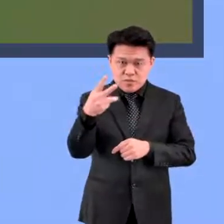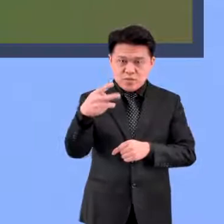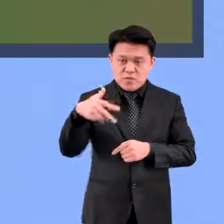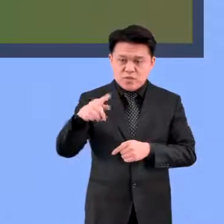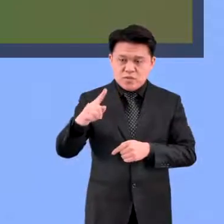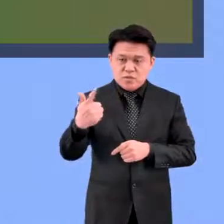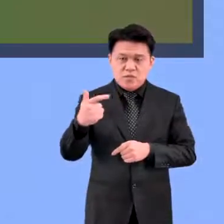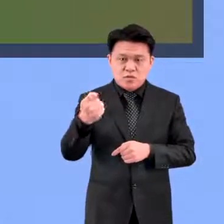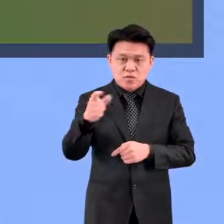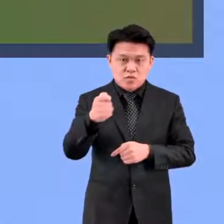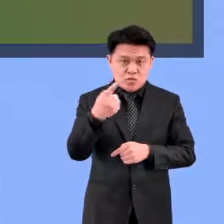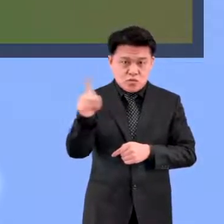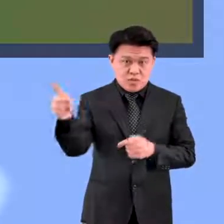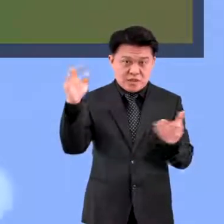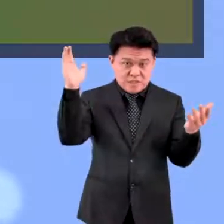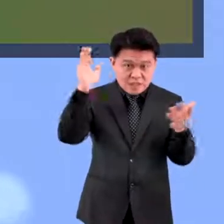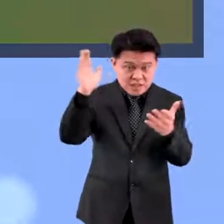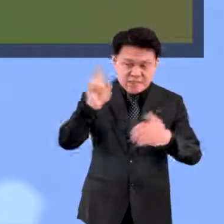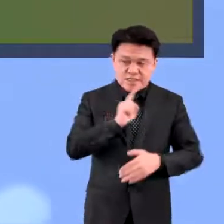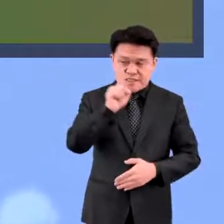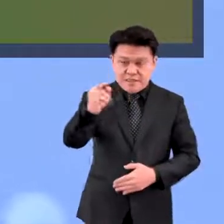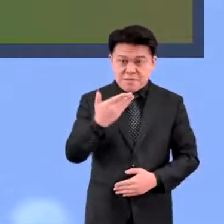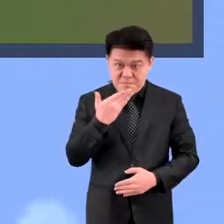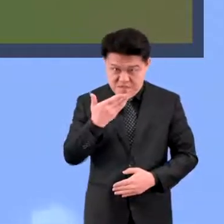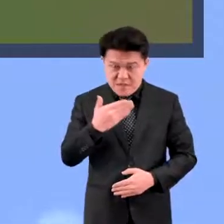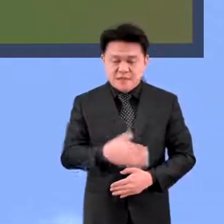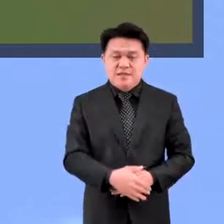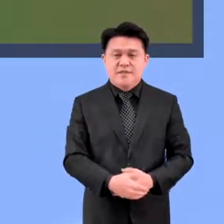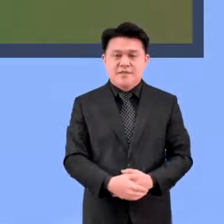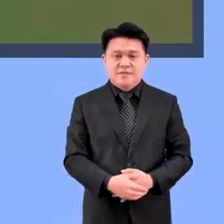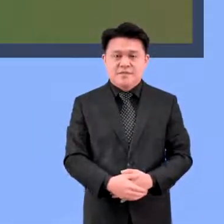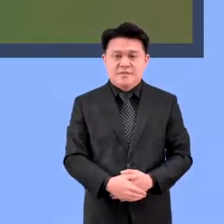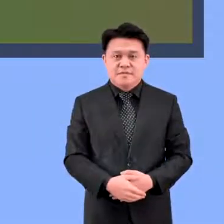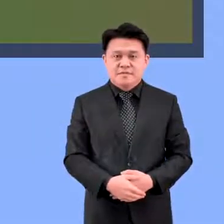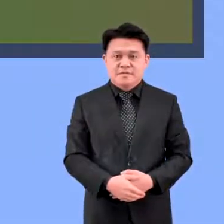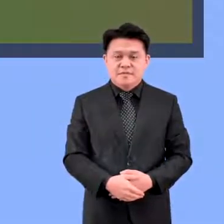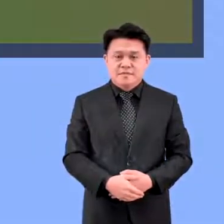및 전공과 재학생에 한해 신청 가능합니다.